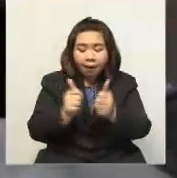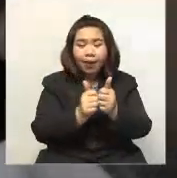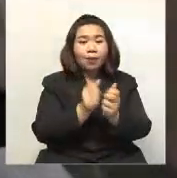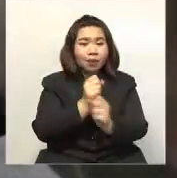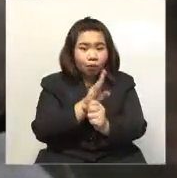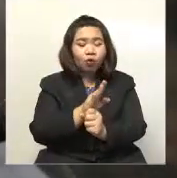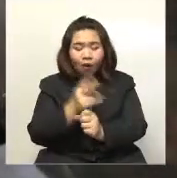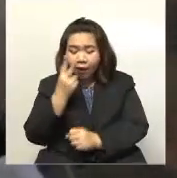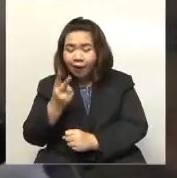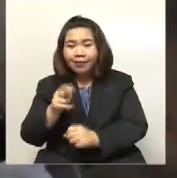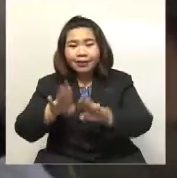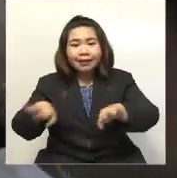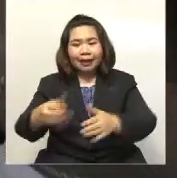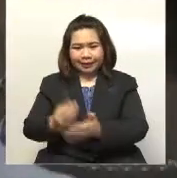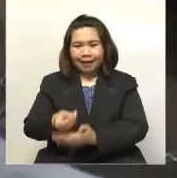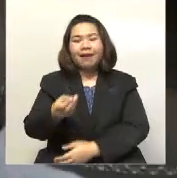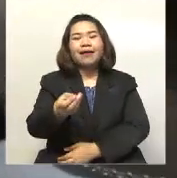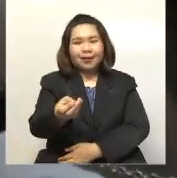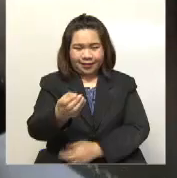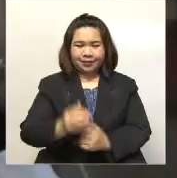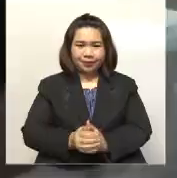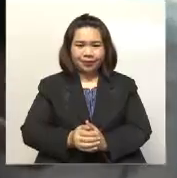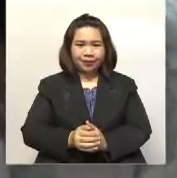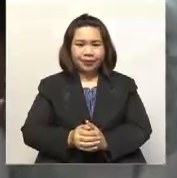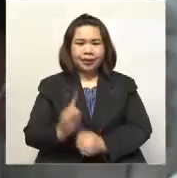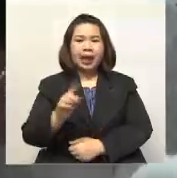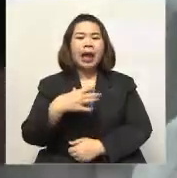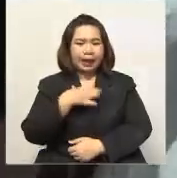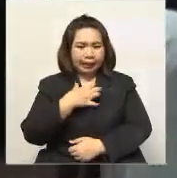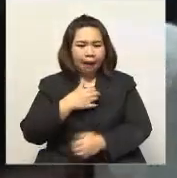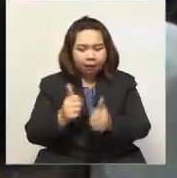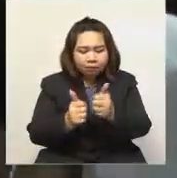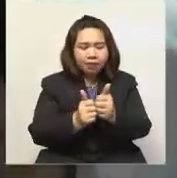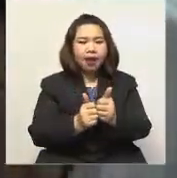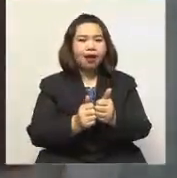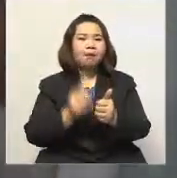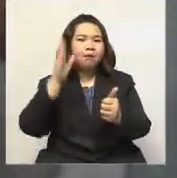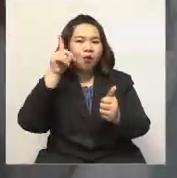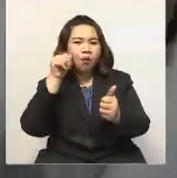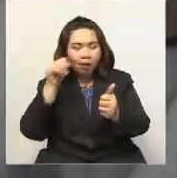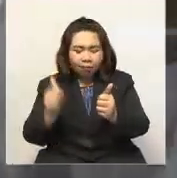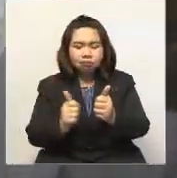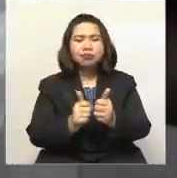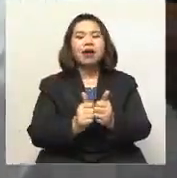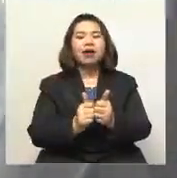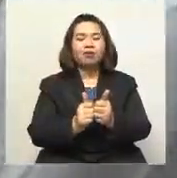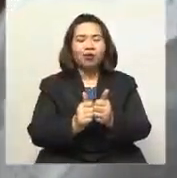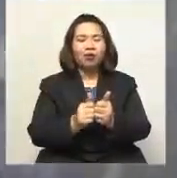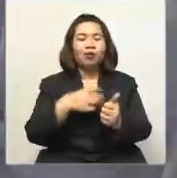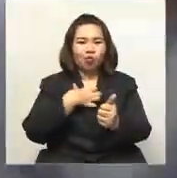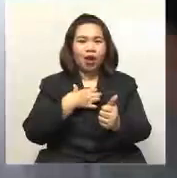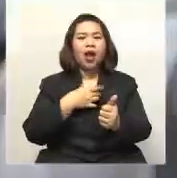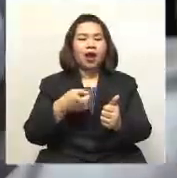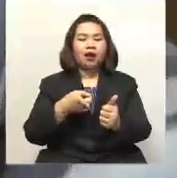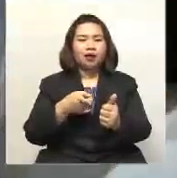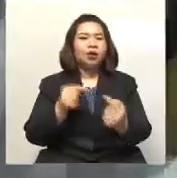ทำบุญอีกด้วยถือว่าเป็นกุศโลบายค่ะที่ให้เด็กๆอยากจะตามผู้ใหญ่เดินทางมาที่วัดนั่นเองซึ่งถือว่าเป็นประเ